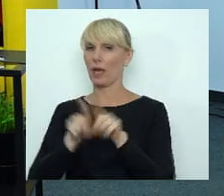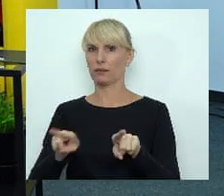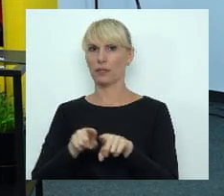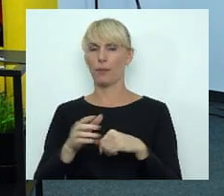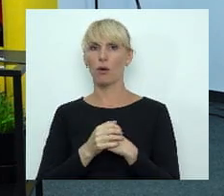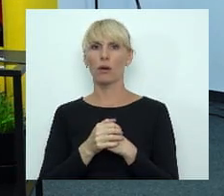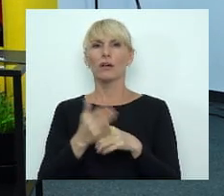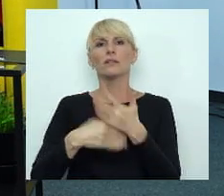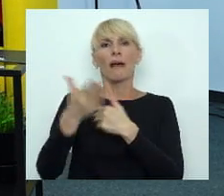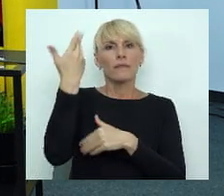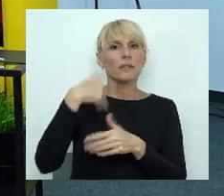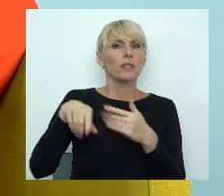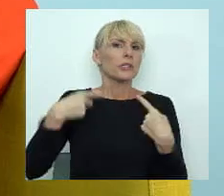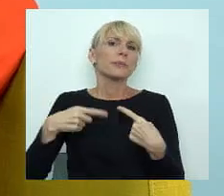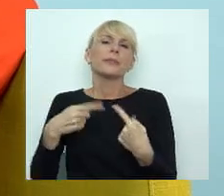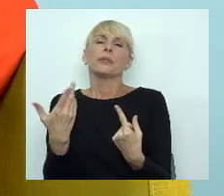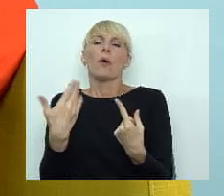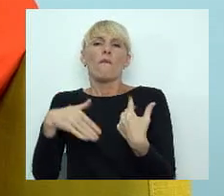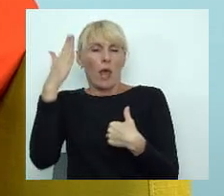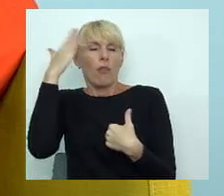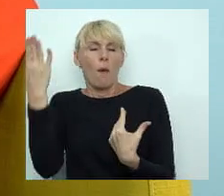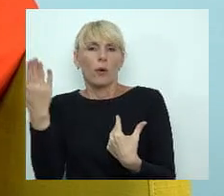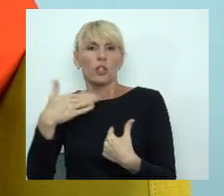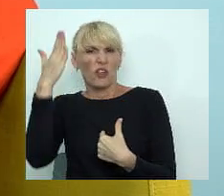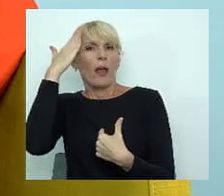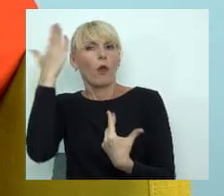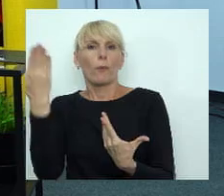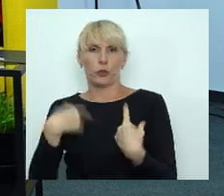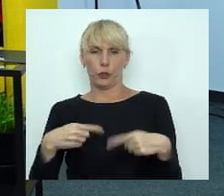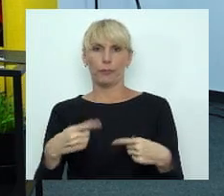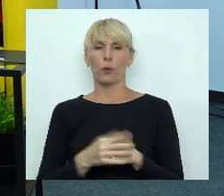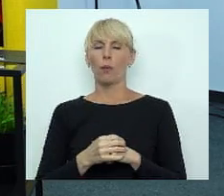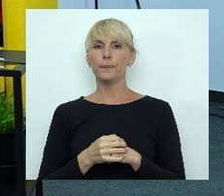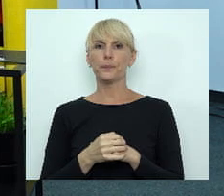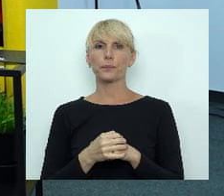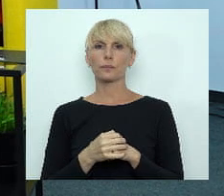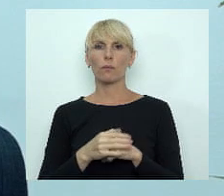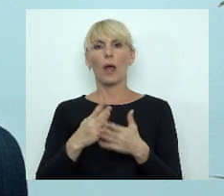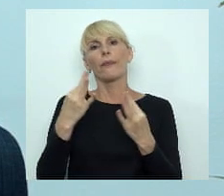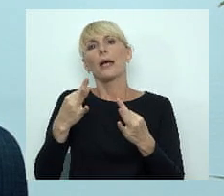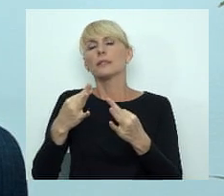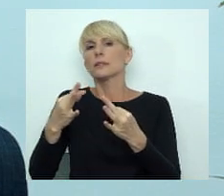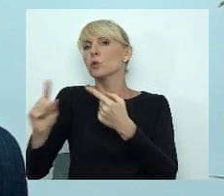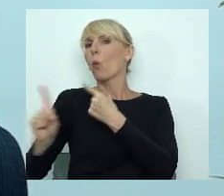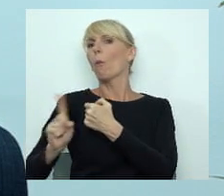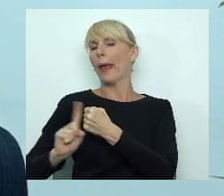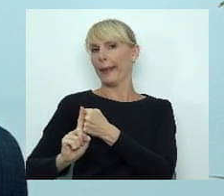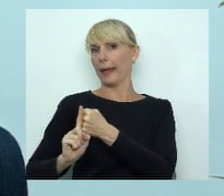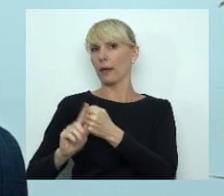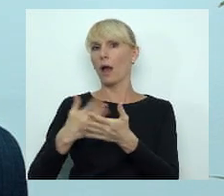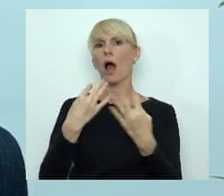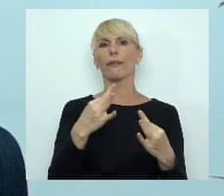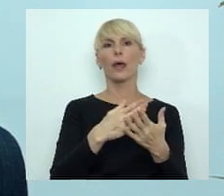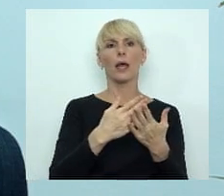tylko kiedyś na to nie zwracano uwagi, bo nie było też takiej świadomości ochrony danych. Właśnie, czy w takiej sytuacji, jeśli nie ma numerków, ktoś otwiera drzwi i mówi, pani